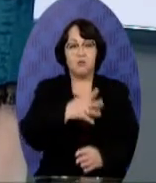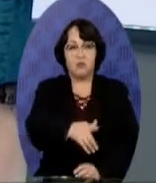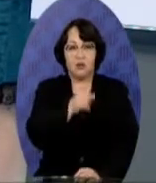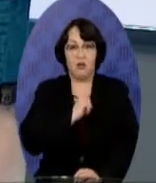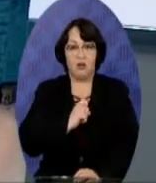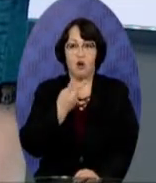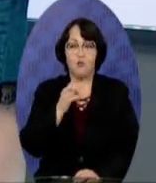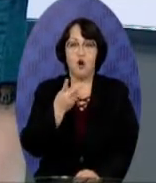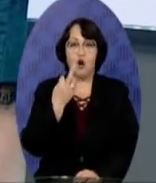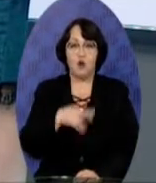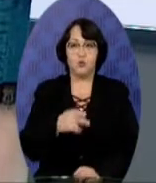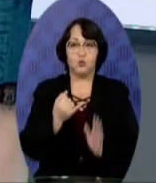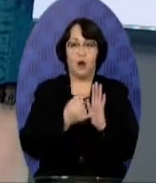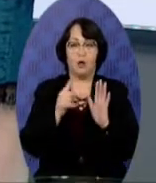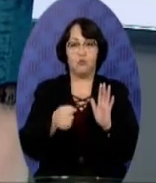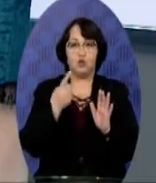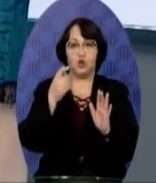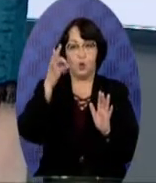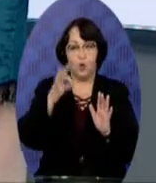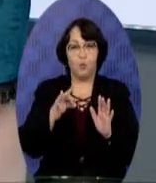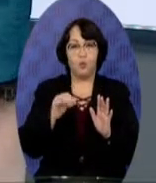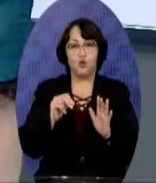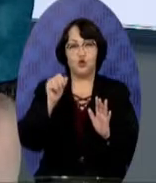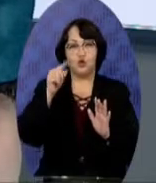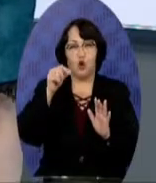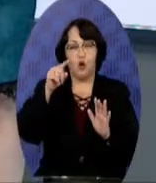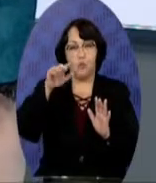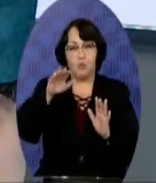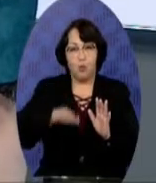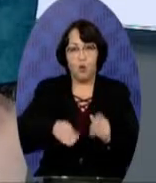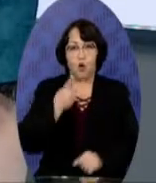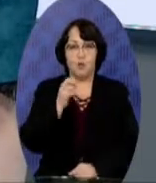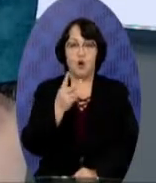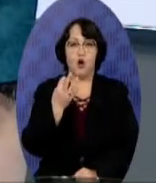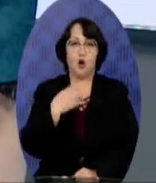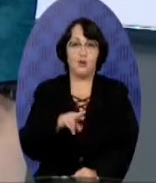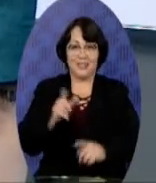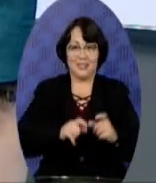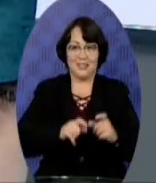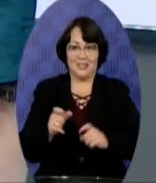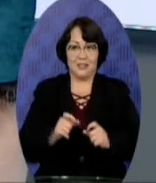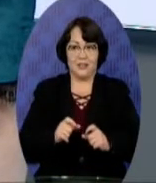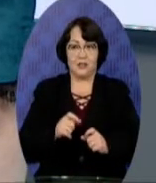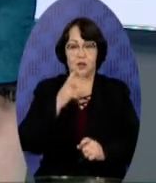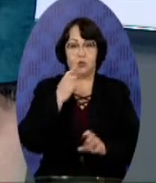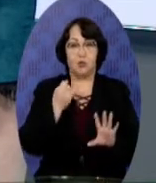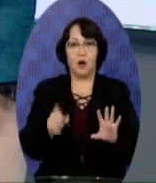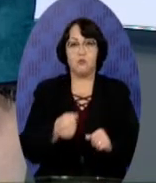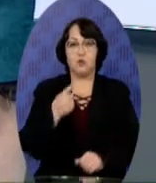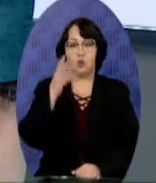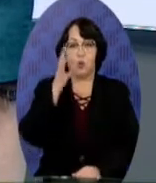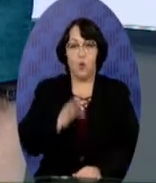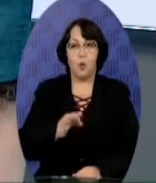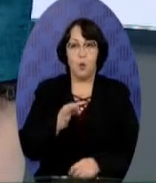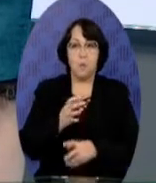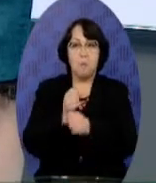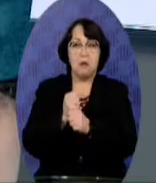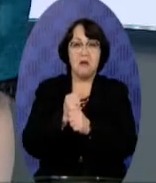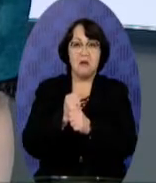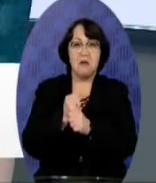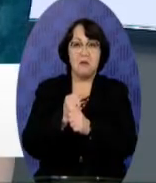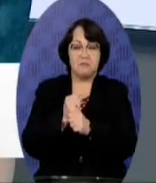онд 6.1% болж бага зэрэг буурна. За гэхдээ 20 оны хувьд бол эдийн засаг яг энэ 6.1% дээр тогтворч нь гэсэн